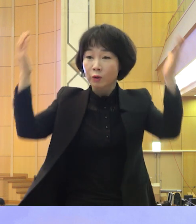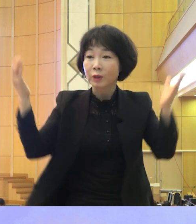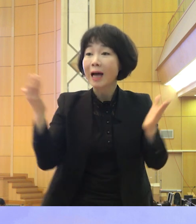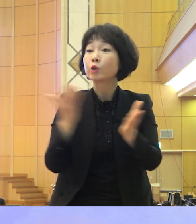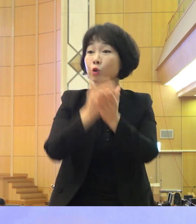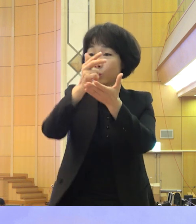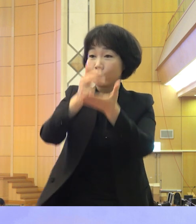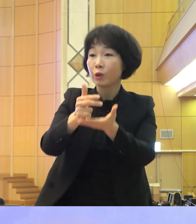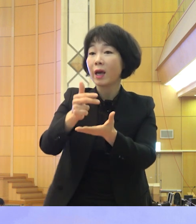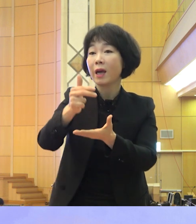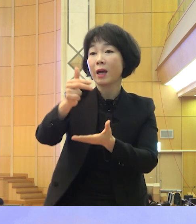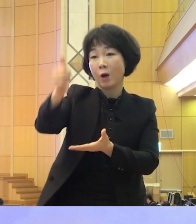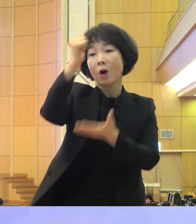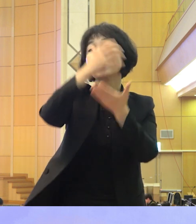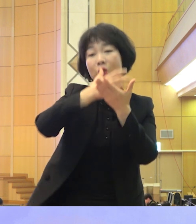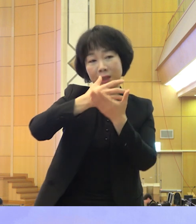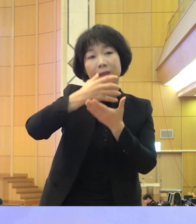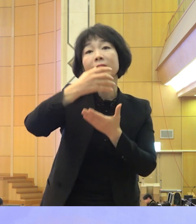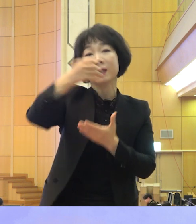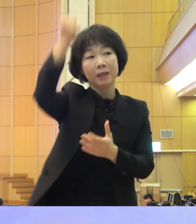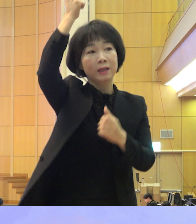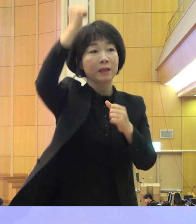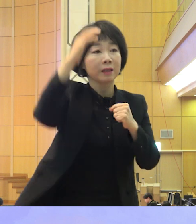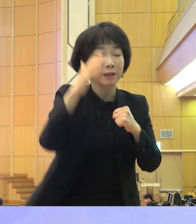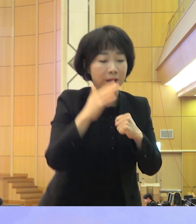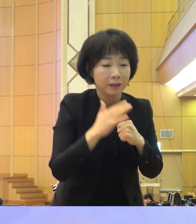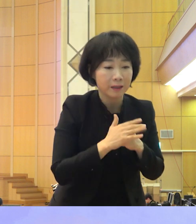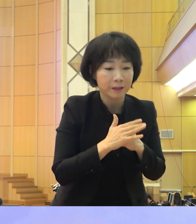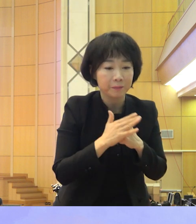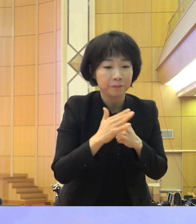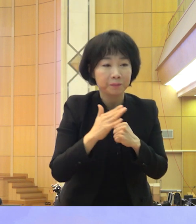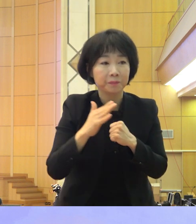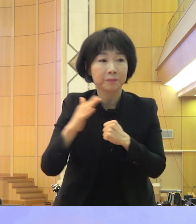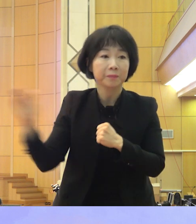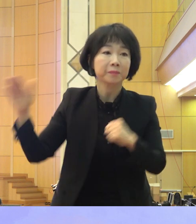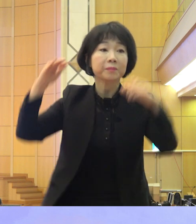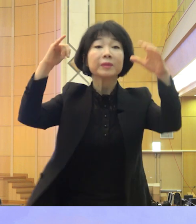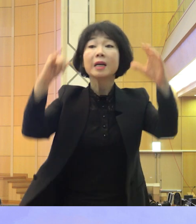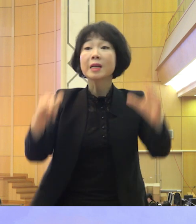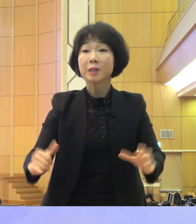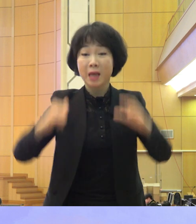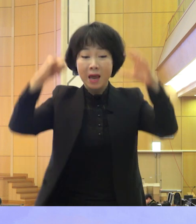호흡마저도 다 주의 것이니